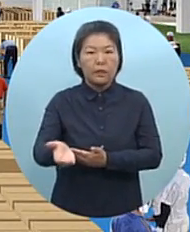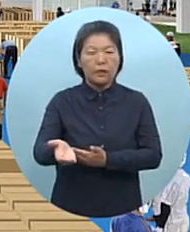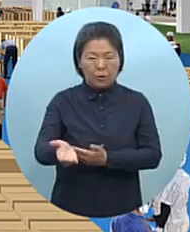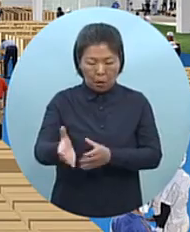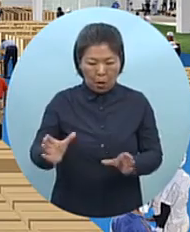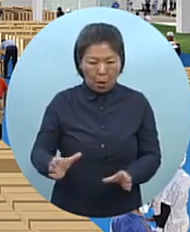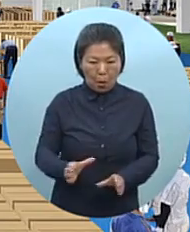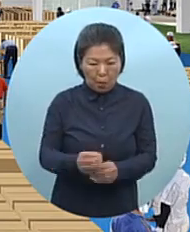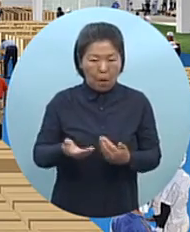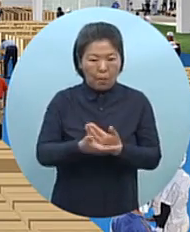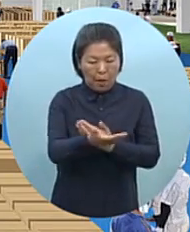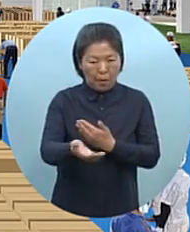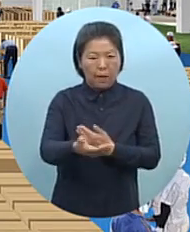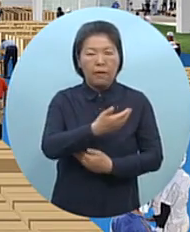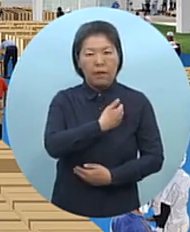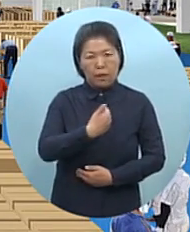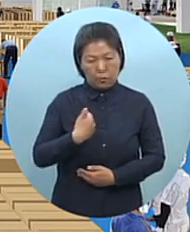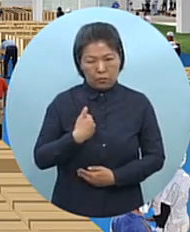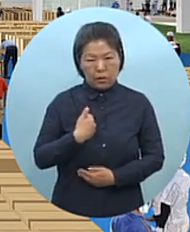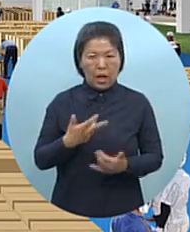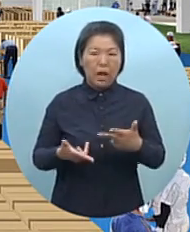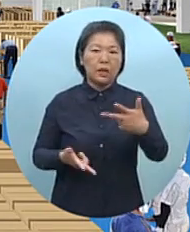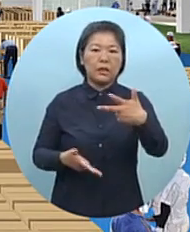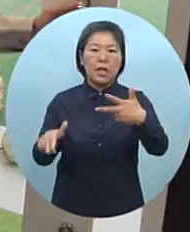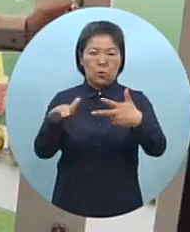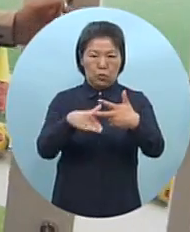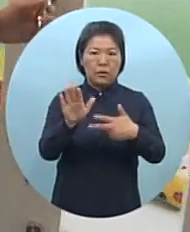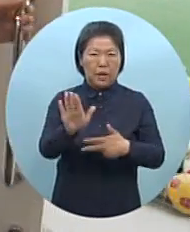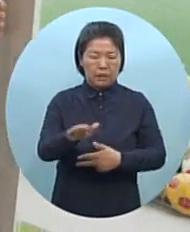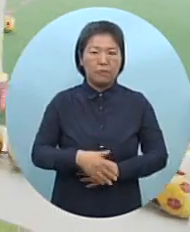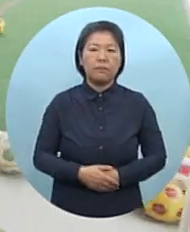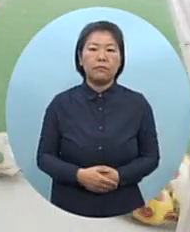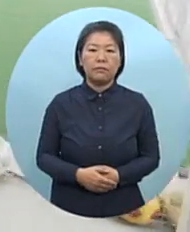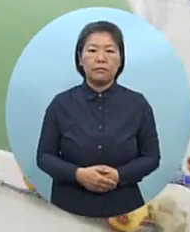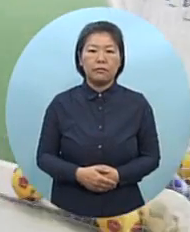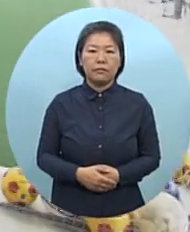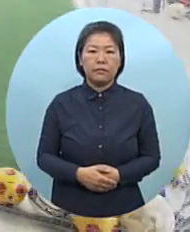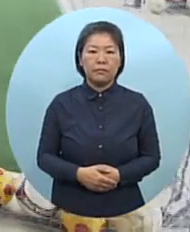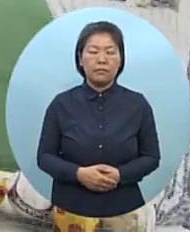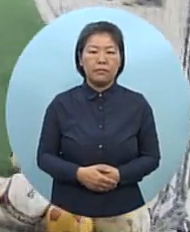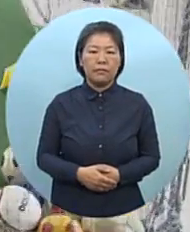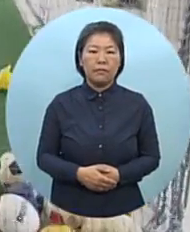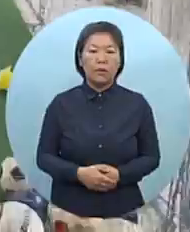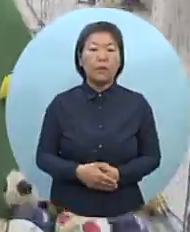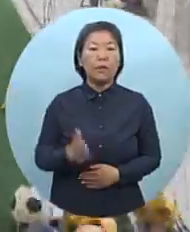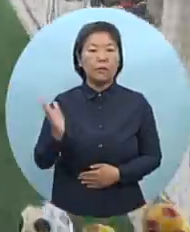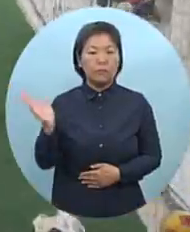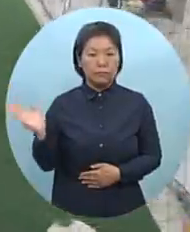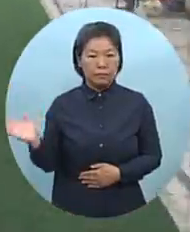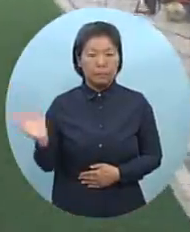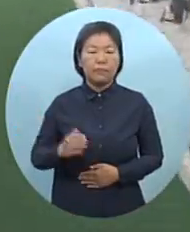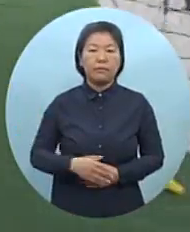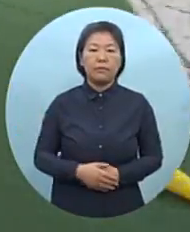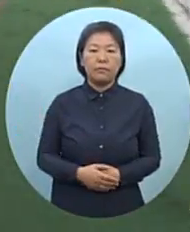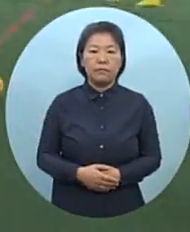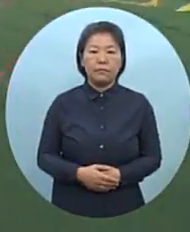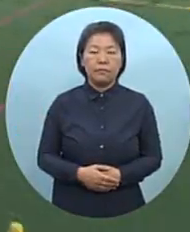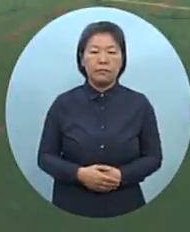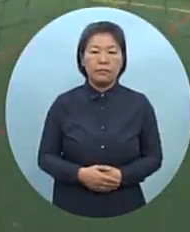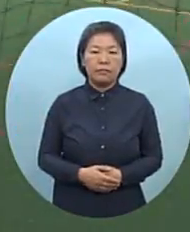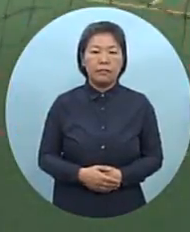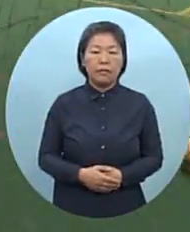そういった出席分配機能をえ有する施設になっております中の方を案内させていただき